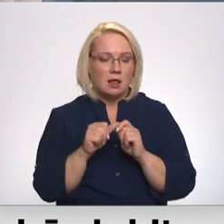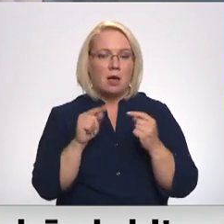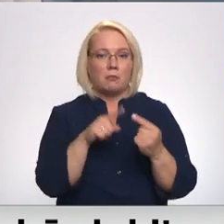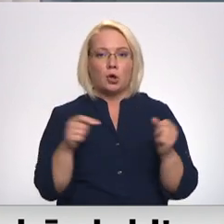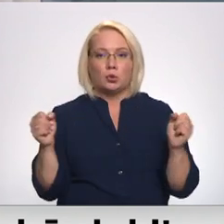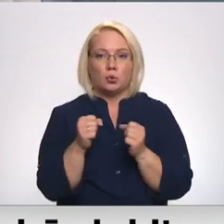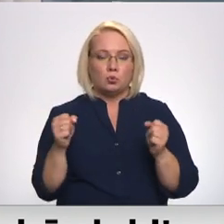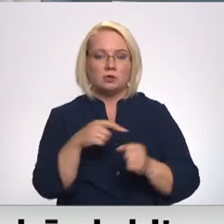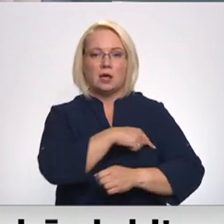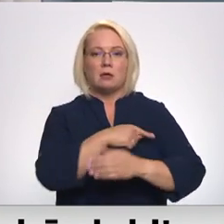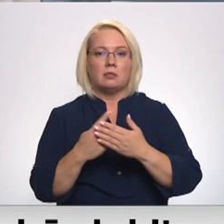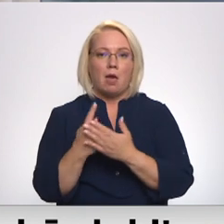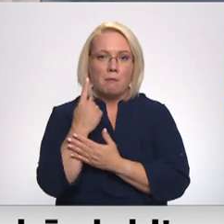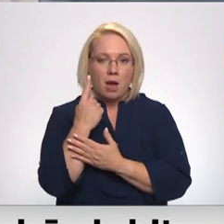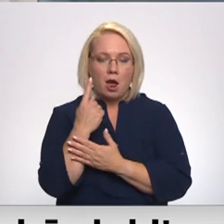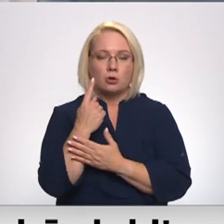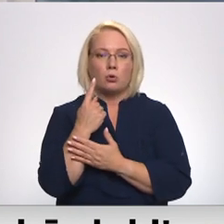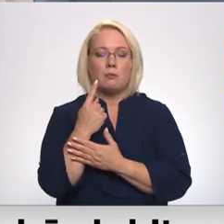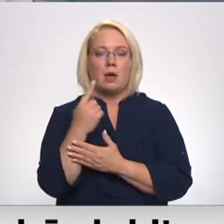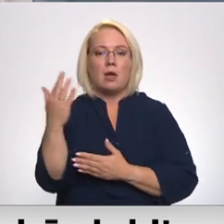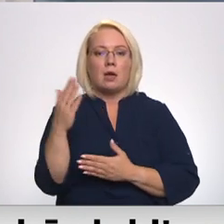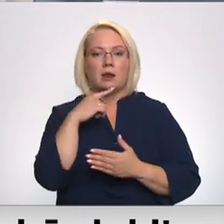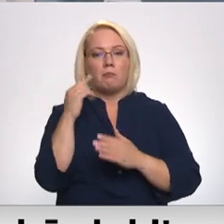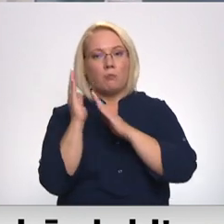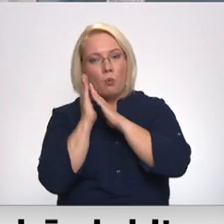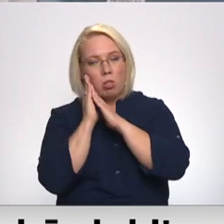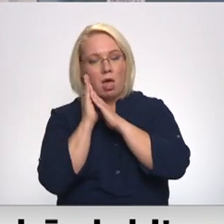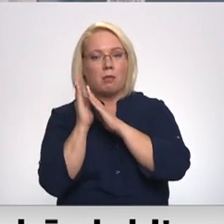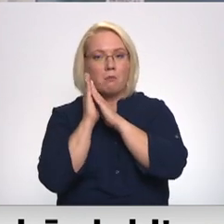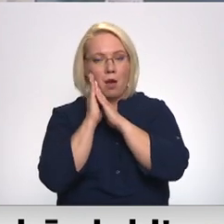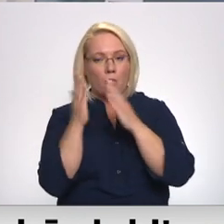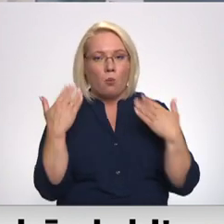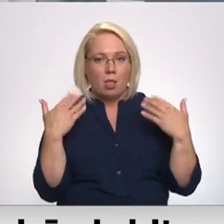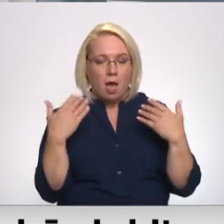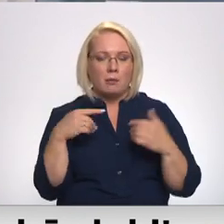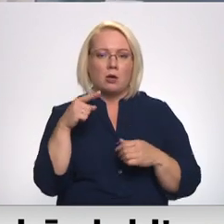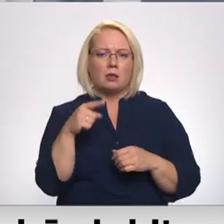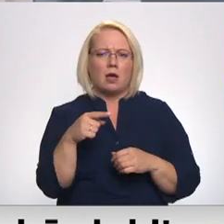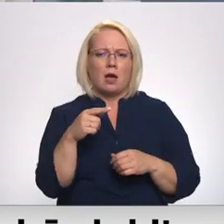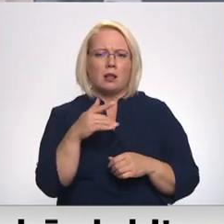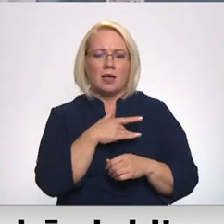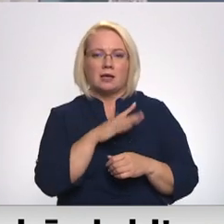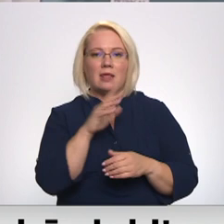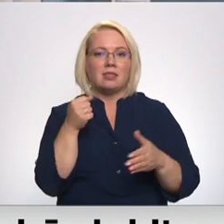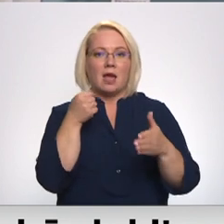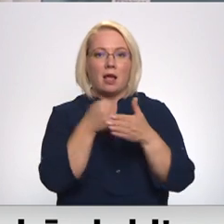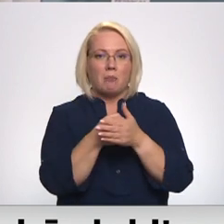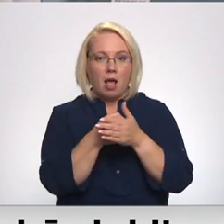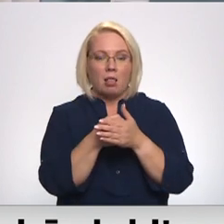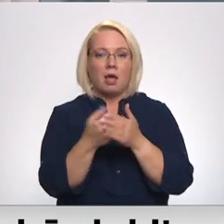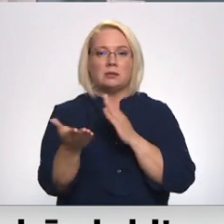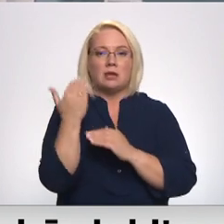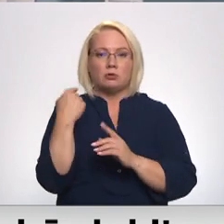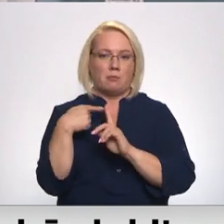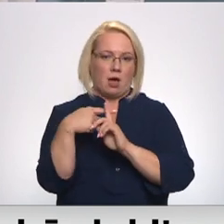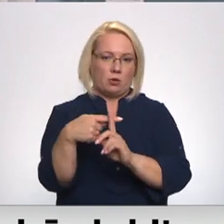pret temperatūru, nāk miegs, paguļam. Ja, protams, ir tādas lietas, kas liekas, kad jau ir netiekam galā, tad saucam neatliekamā palīdzība.